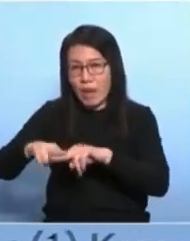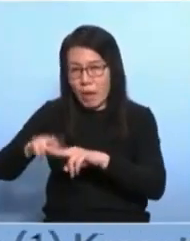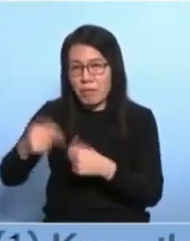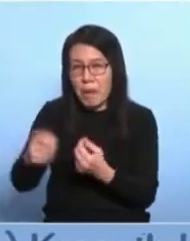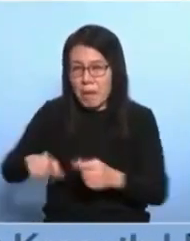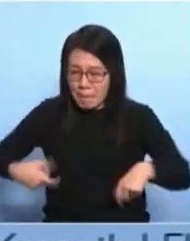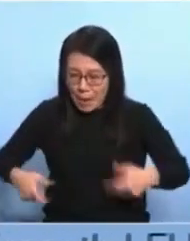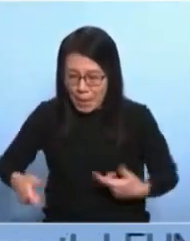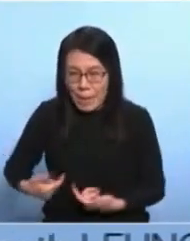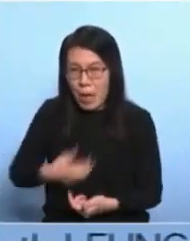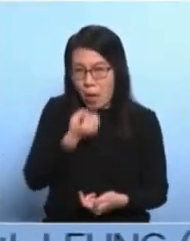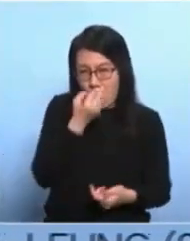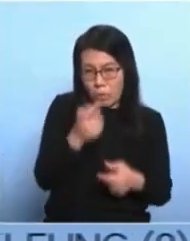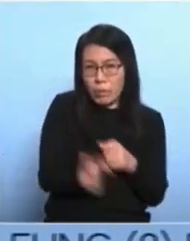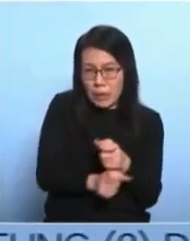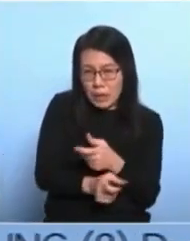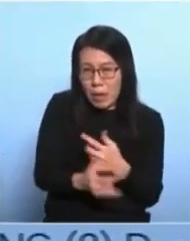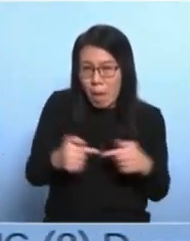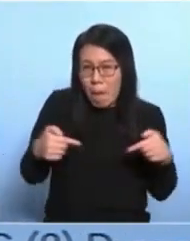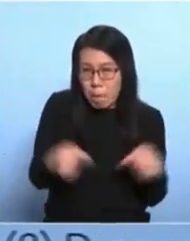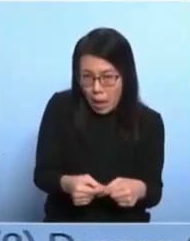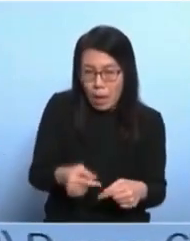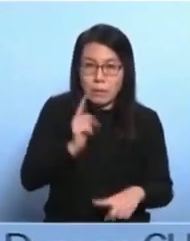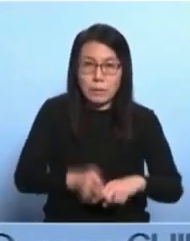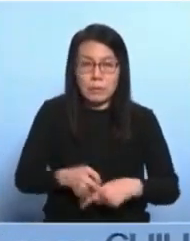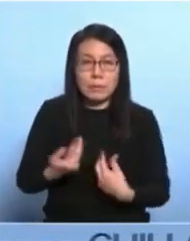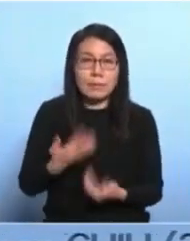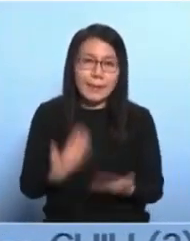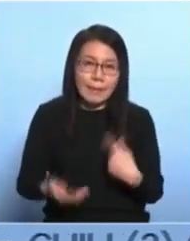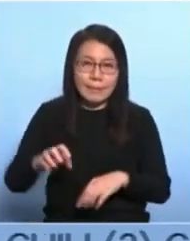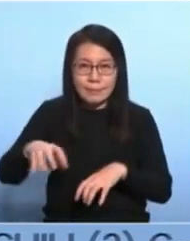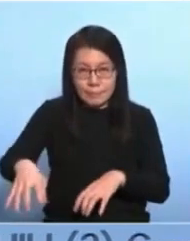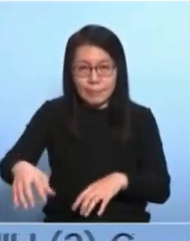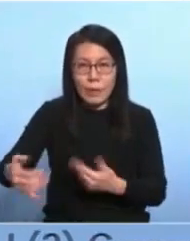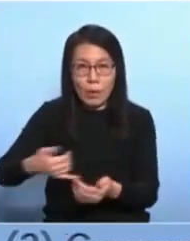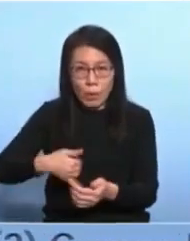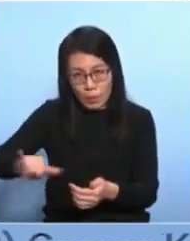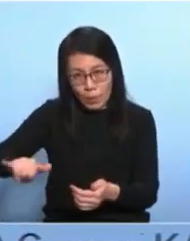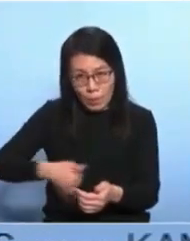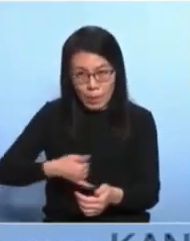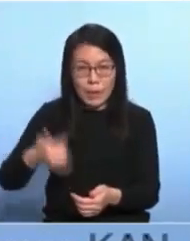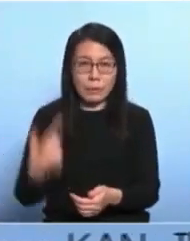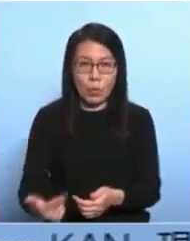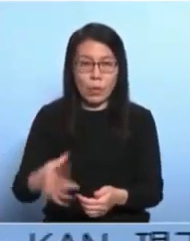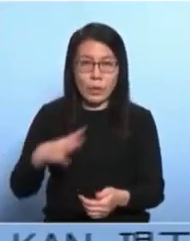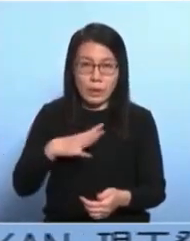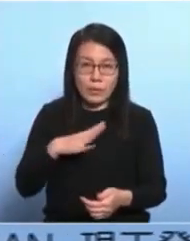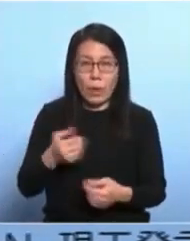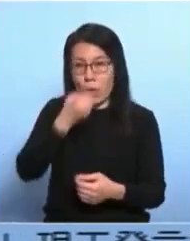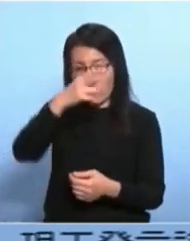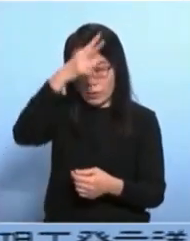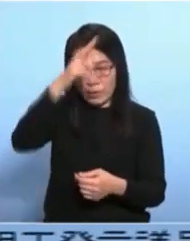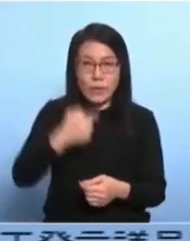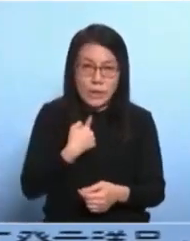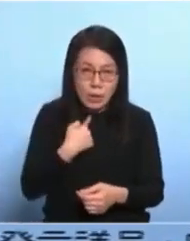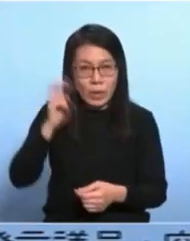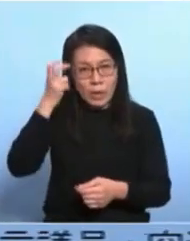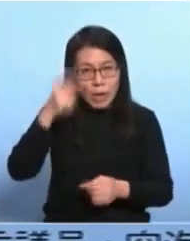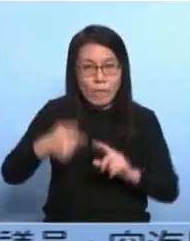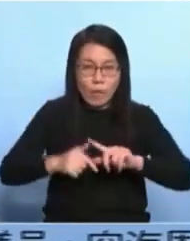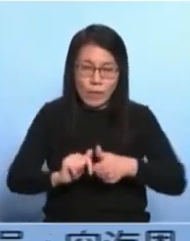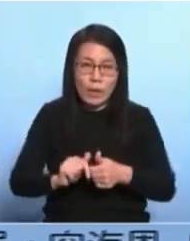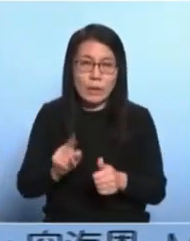影響到香港本地的經濟，但是其實兩地的來往日漸頻繁的趨勢，特區政府亦都要研究